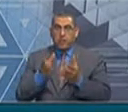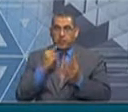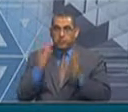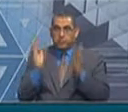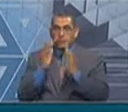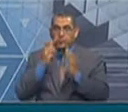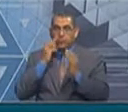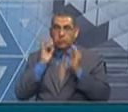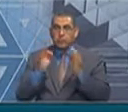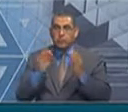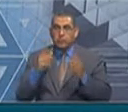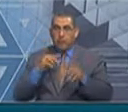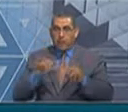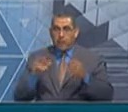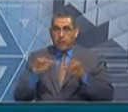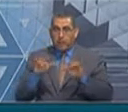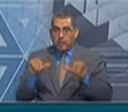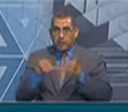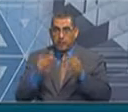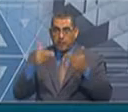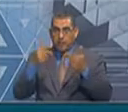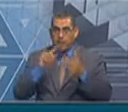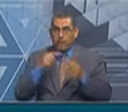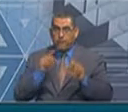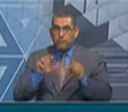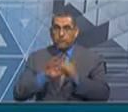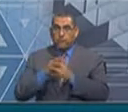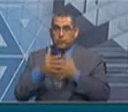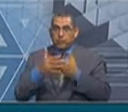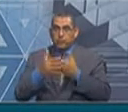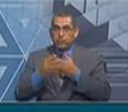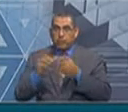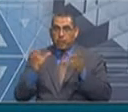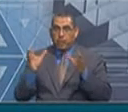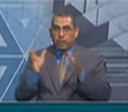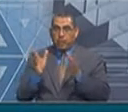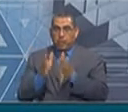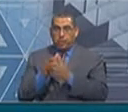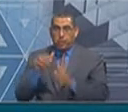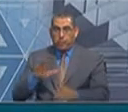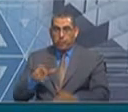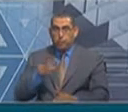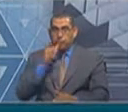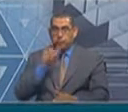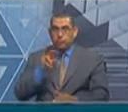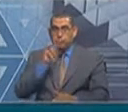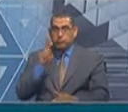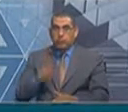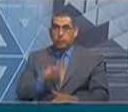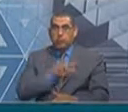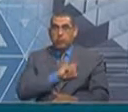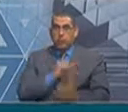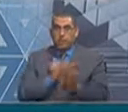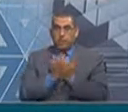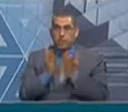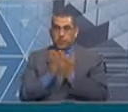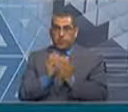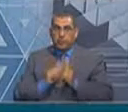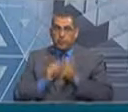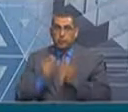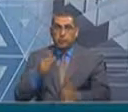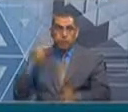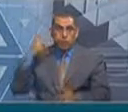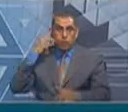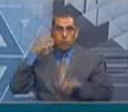لوجه وسط تباطؤ تفشي فيروس كورونا المستجد. ومن المقرر أن تظل عودة الطلاب إلى المدارس في سول